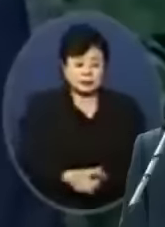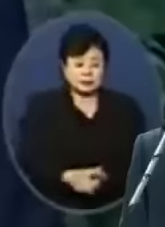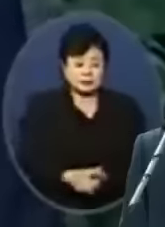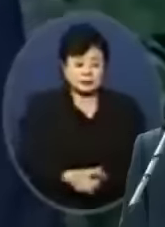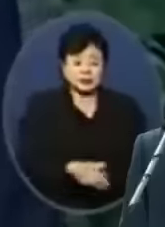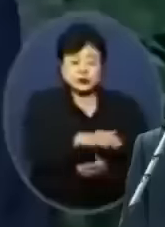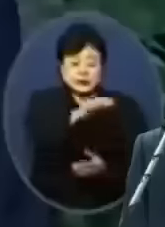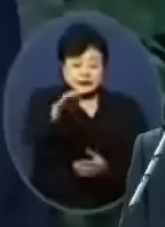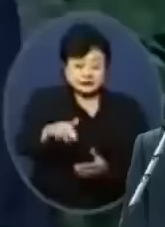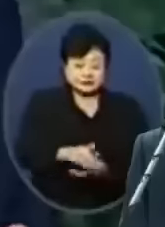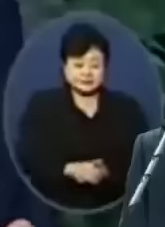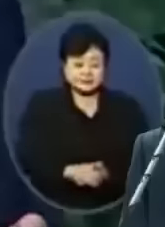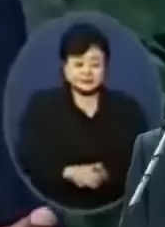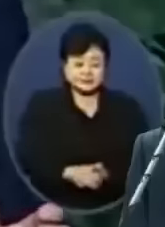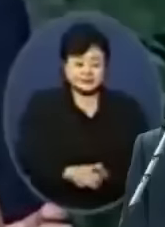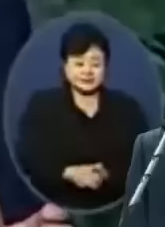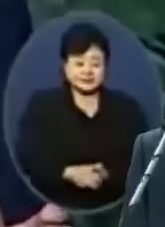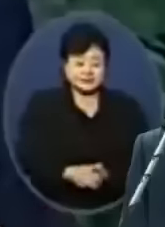우리는